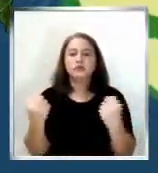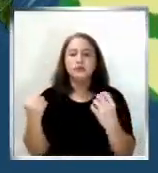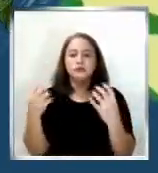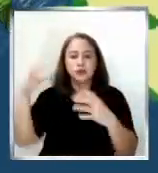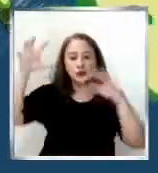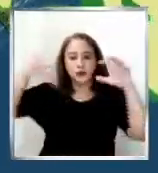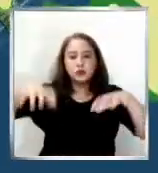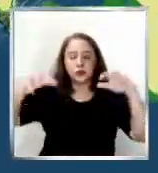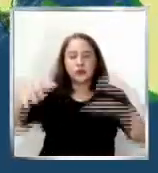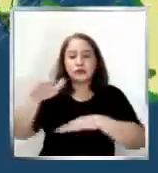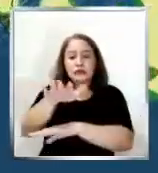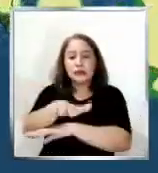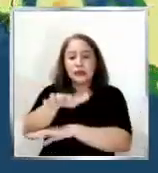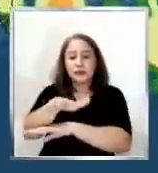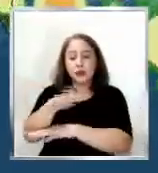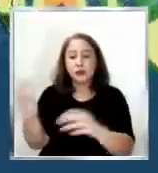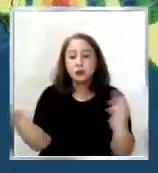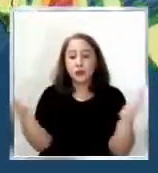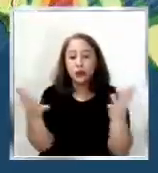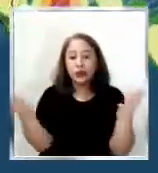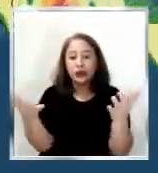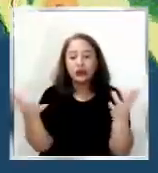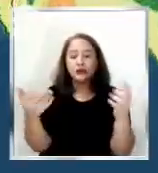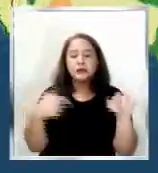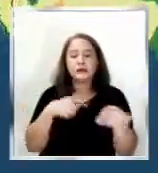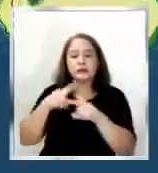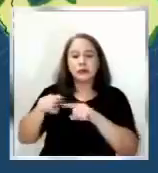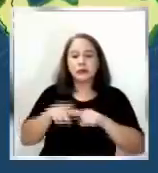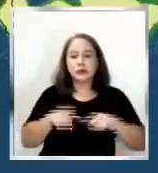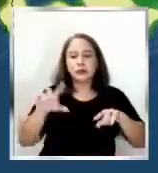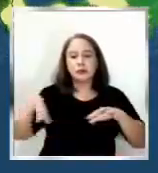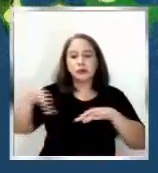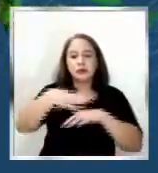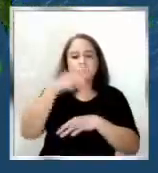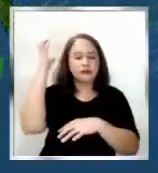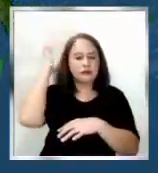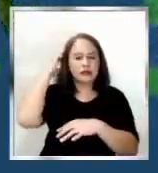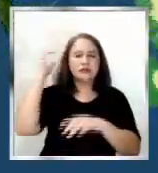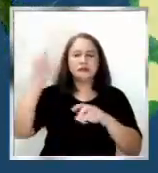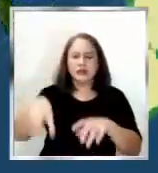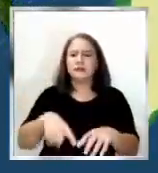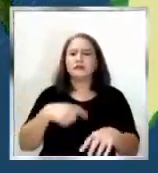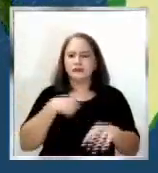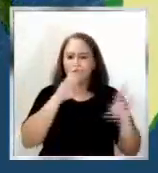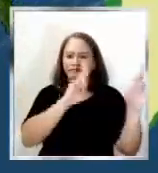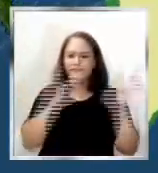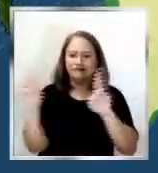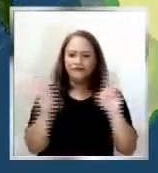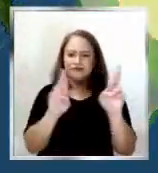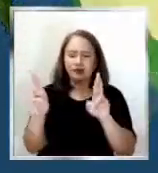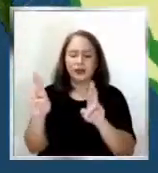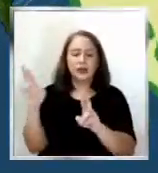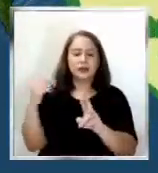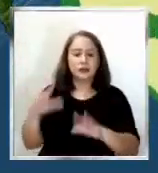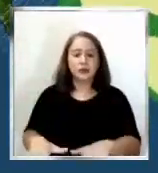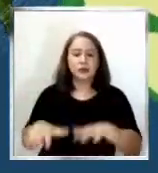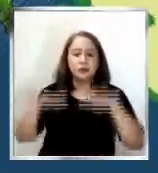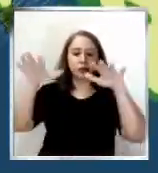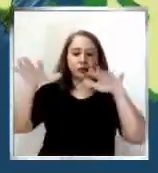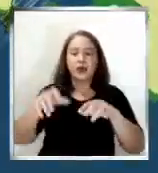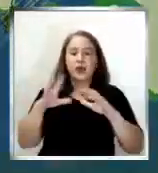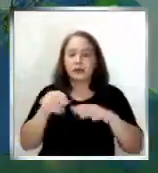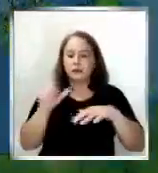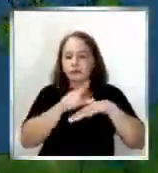lalo po dyan po sa may iba't-ibang bahagi ng Mindanao. Kaya maging IM ready ha, sa pagbaha at pagguho ng lupa.